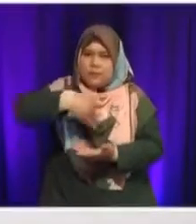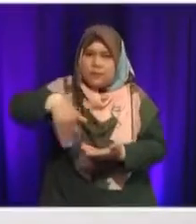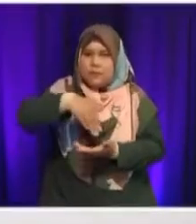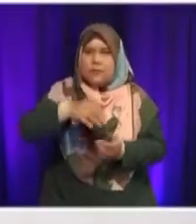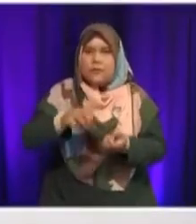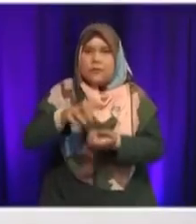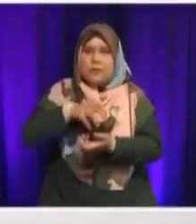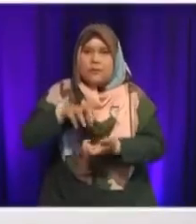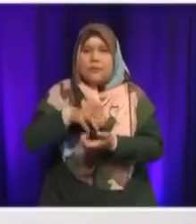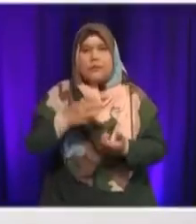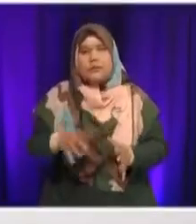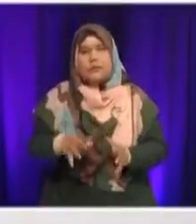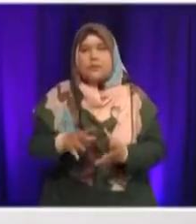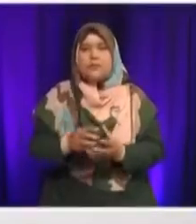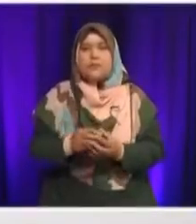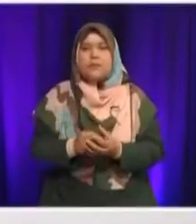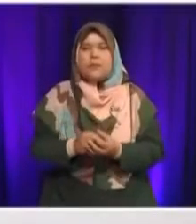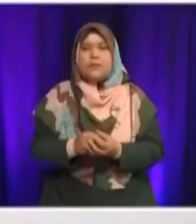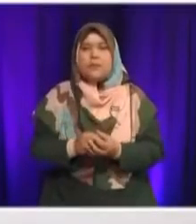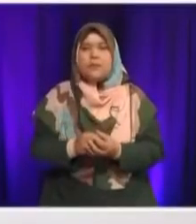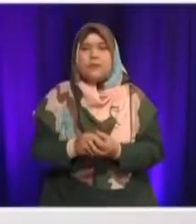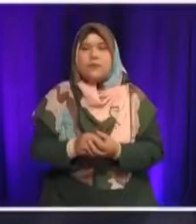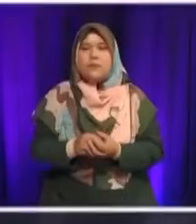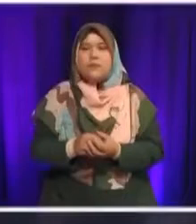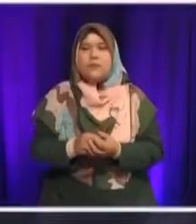yang perlu kita ambil seterusnya adalah